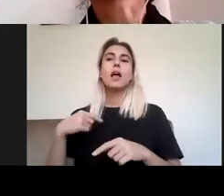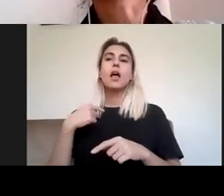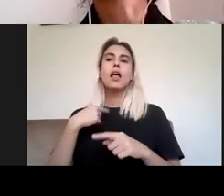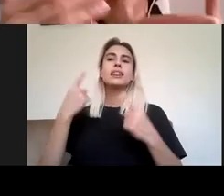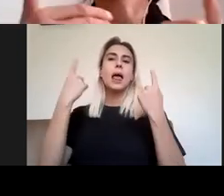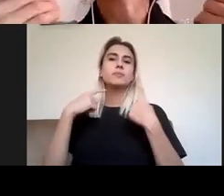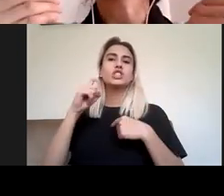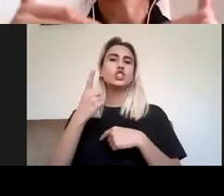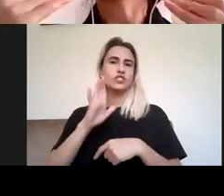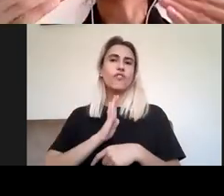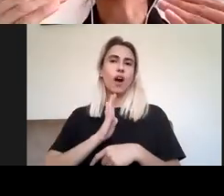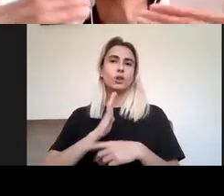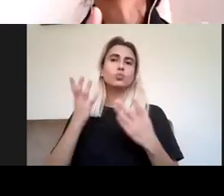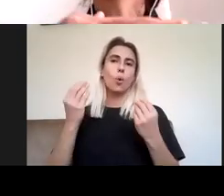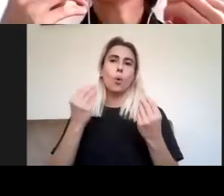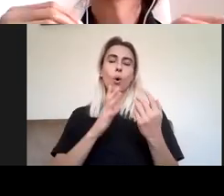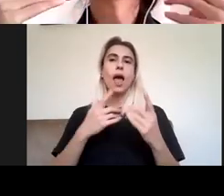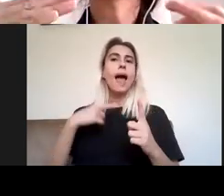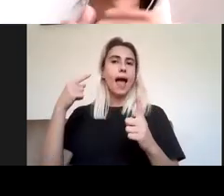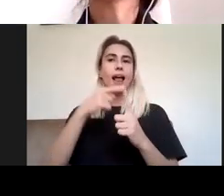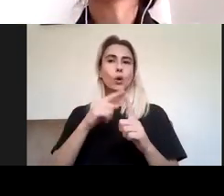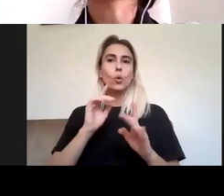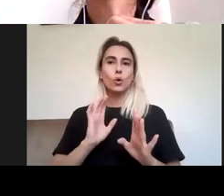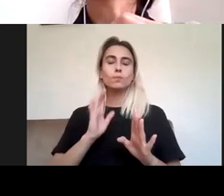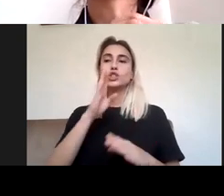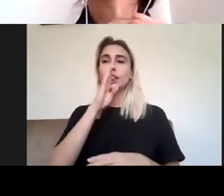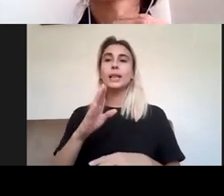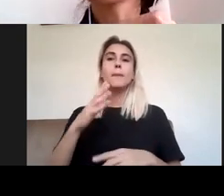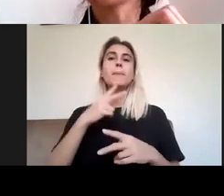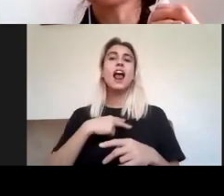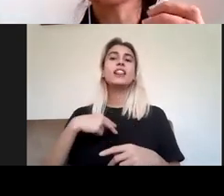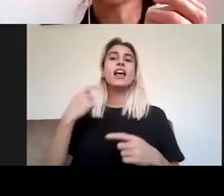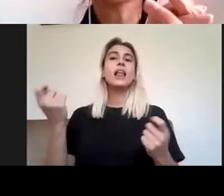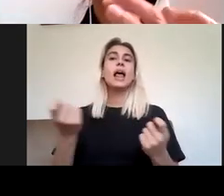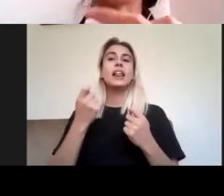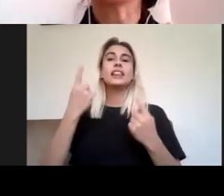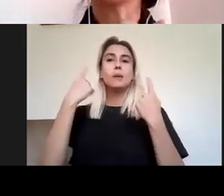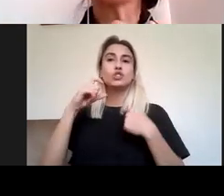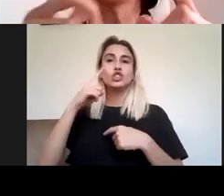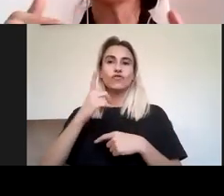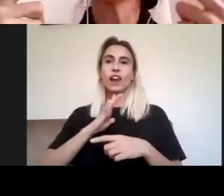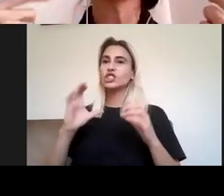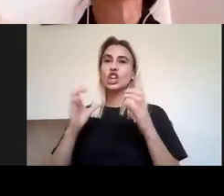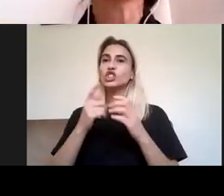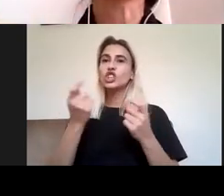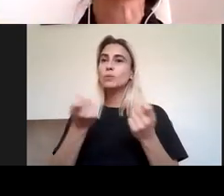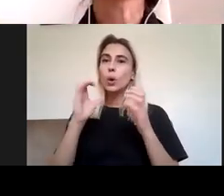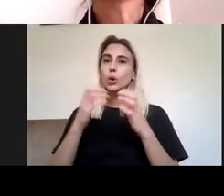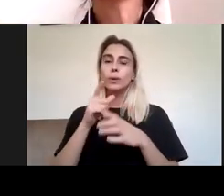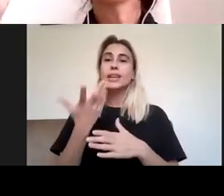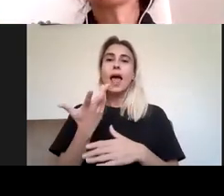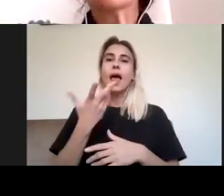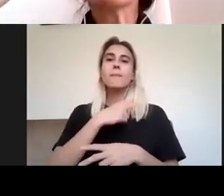temsilcisi vardı, onu da söylemeyi unuttum ama ekliyorum. Ciddi bir belediye temsilcisi vardı çalışma gruplarında. Çünkü belediyeler bu işin